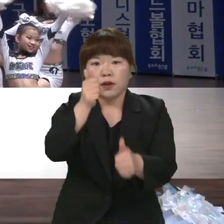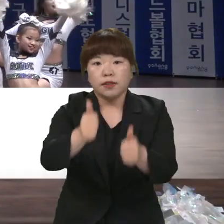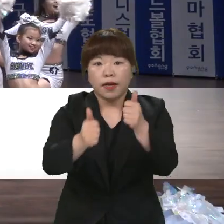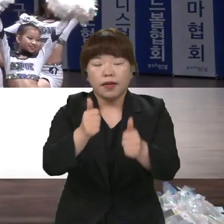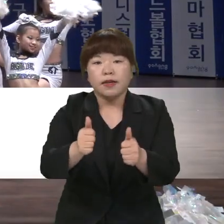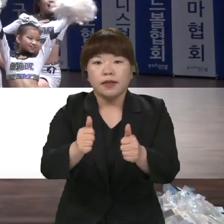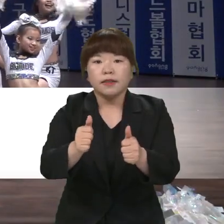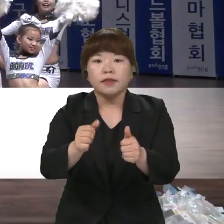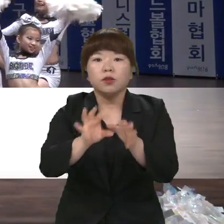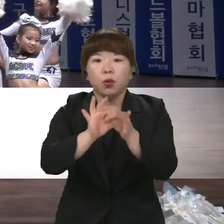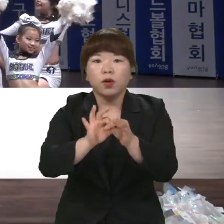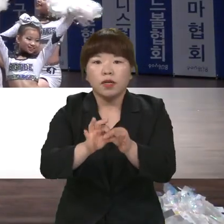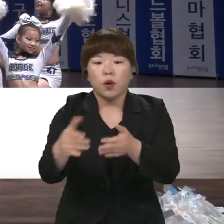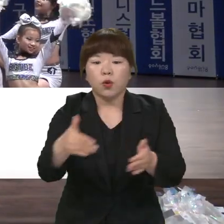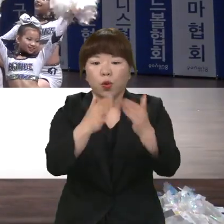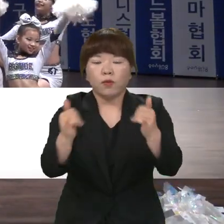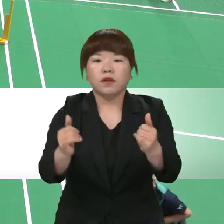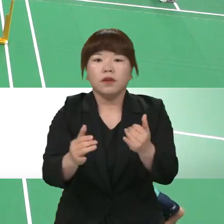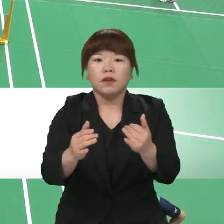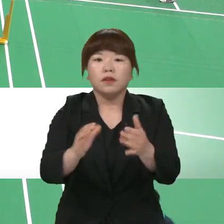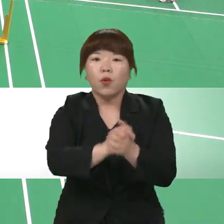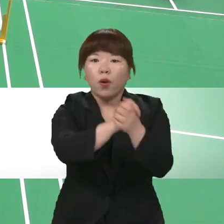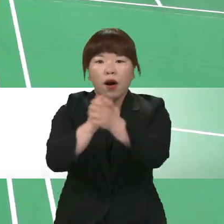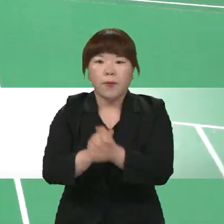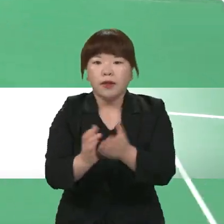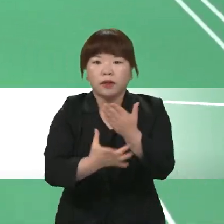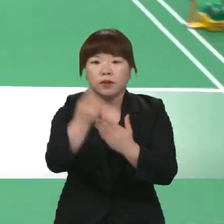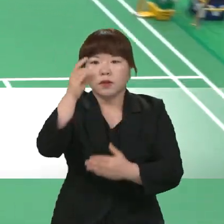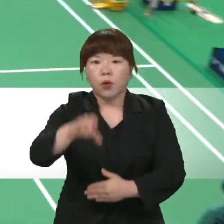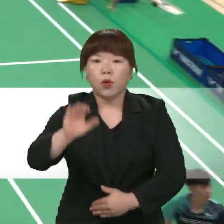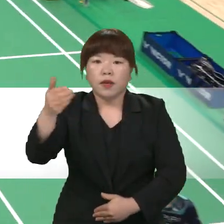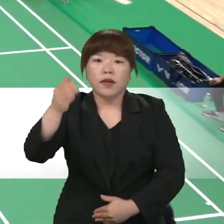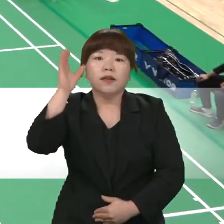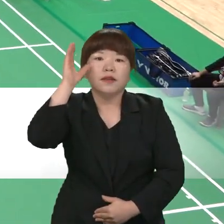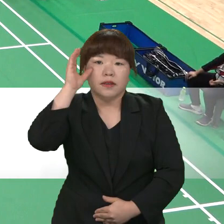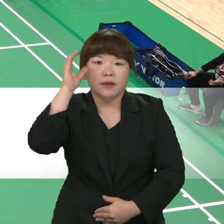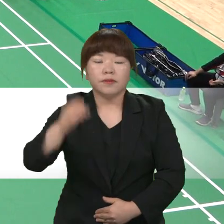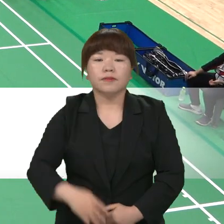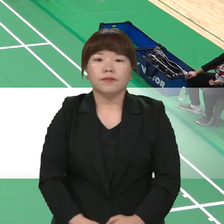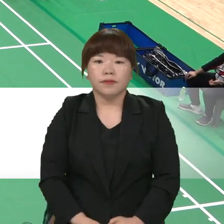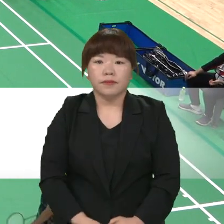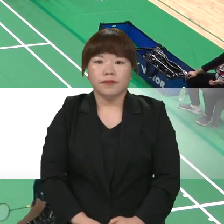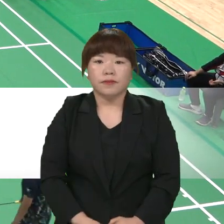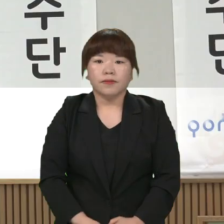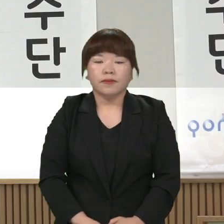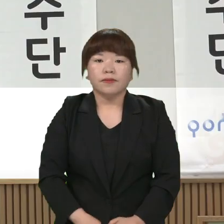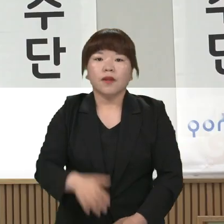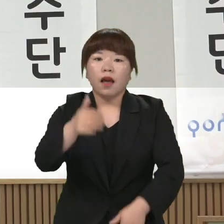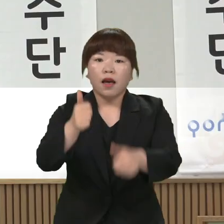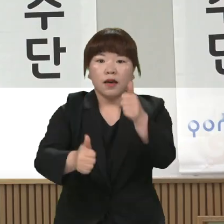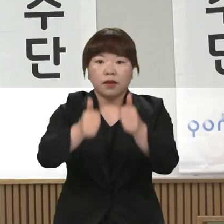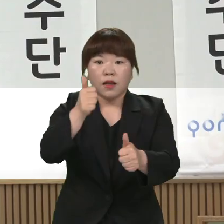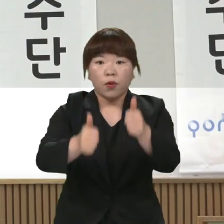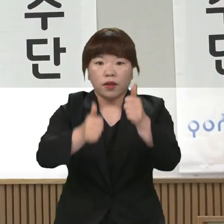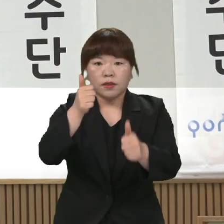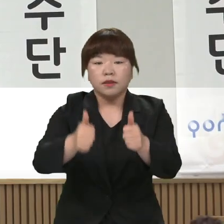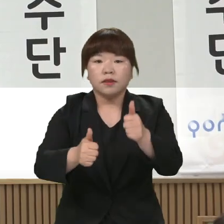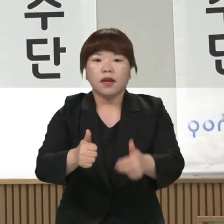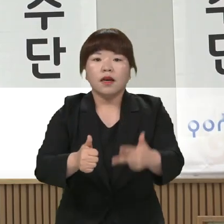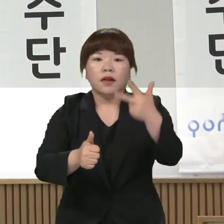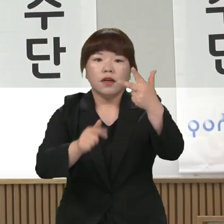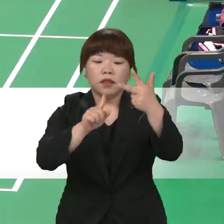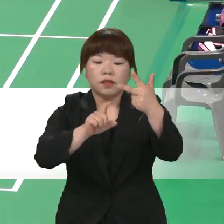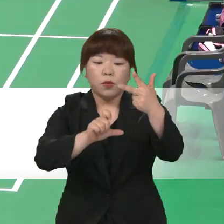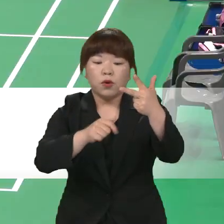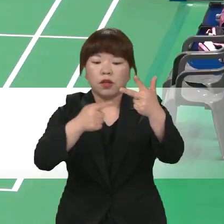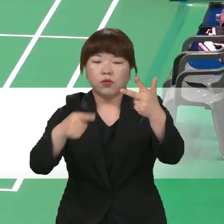경쟁을 통해 도민이 화합하는 대통합 에 창이 되기를 기대하고 있습니다 한편 제 60회 경북 도민 체육대회는